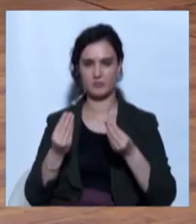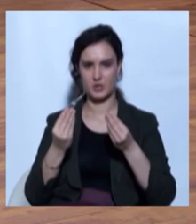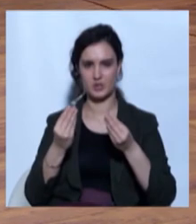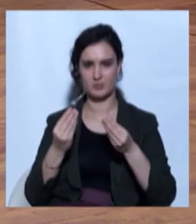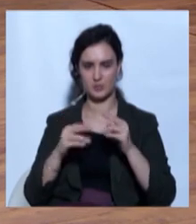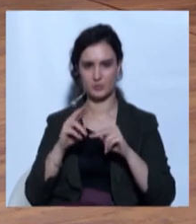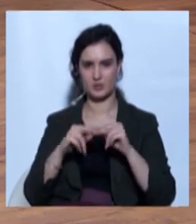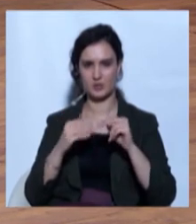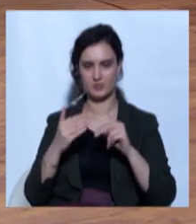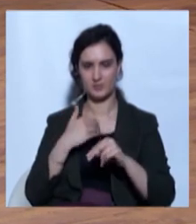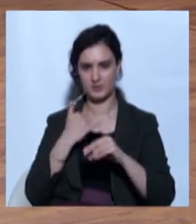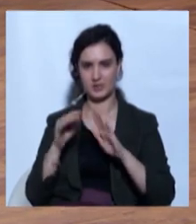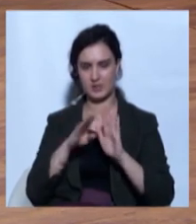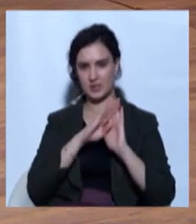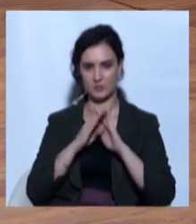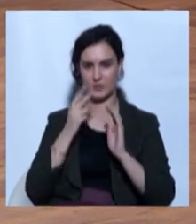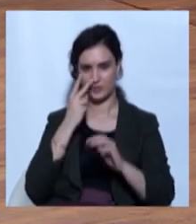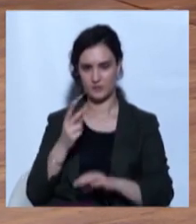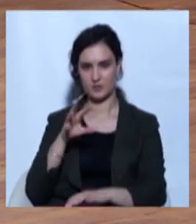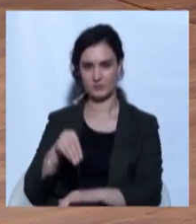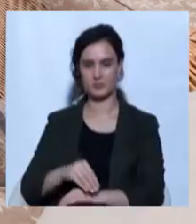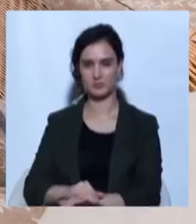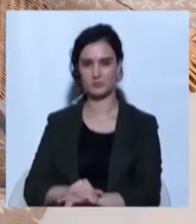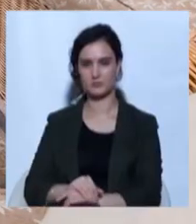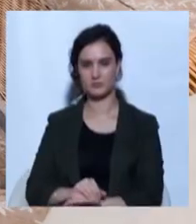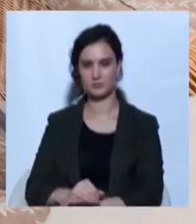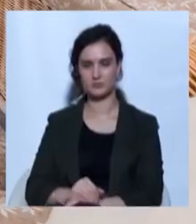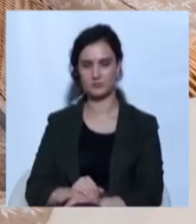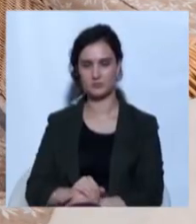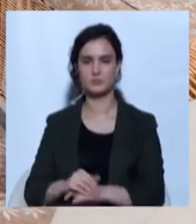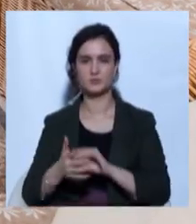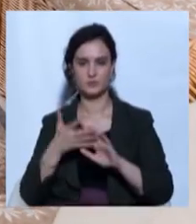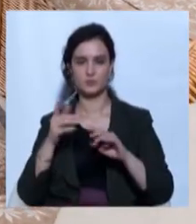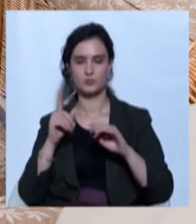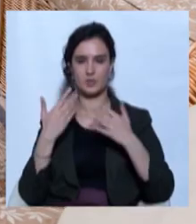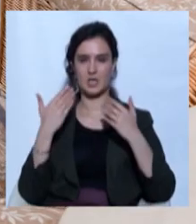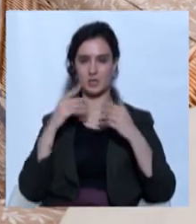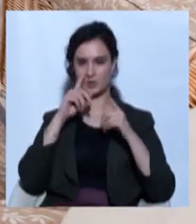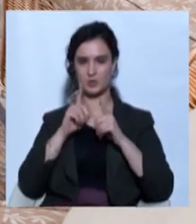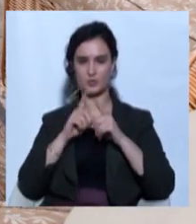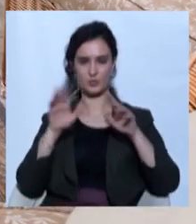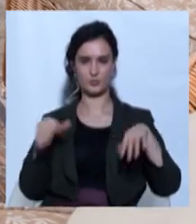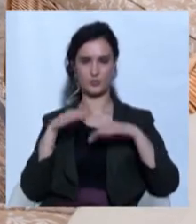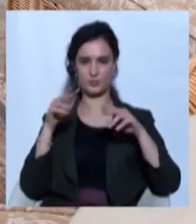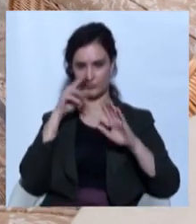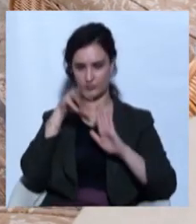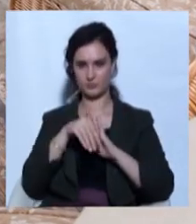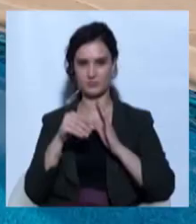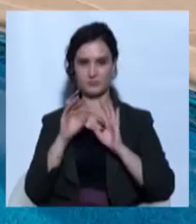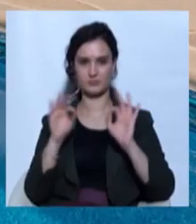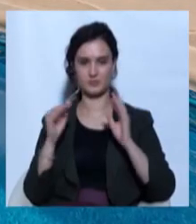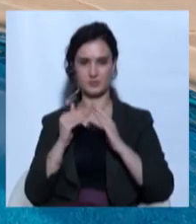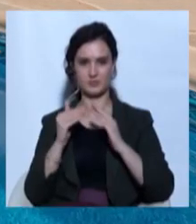ფეშენებელურია. აი ხა მე თქვენ ინტერიერსაც გაჩვენებთ და მიხვდებით, რომ გარედან თითქოს უსახური, შიგნით